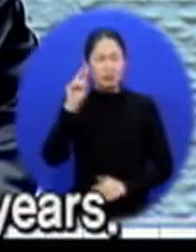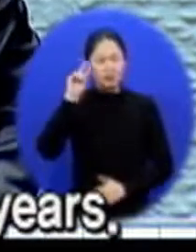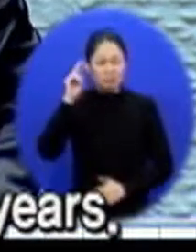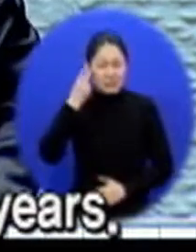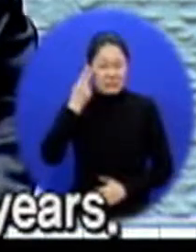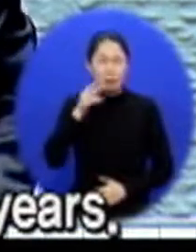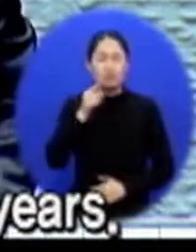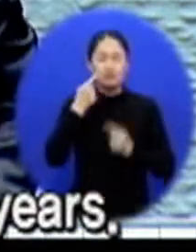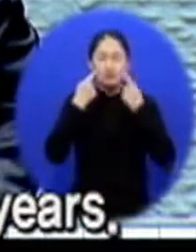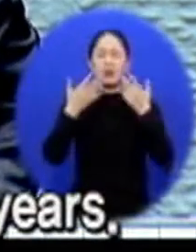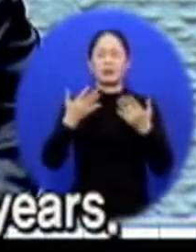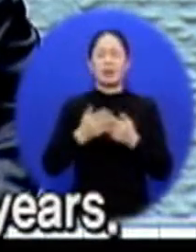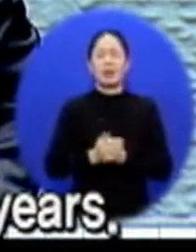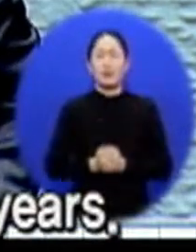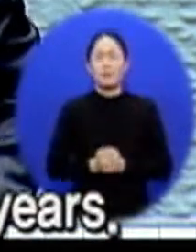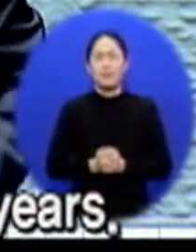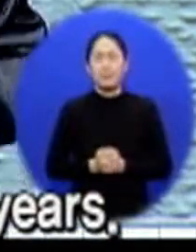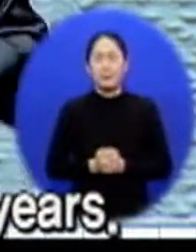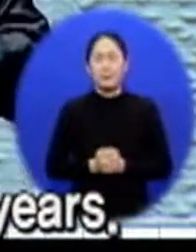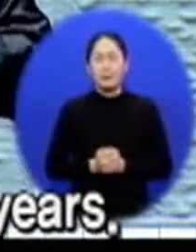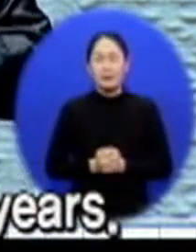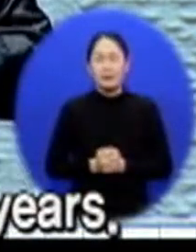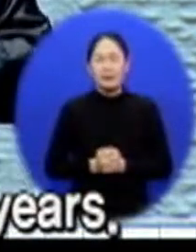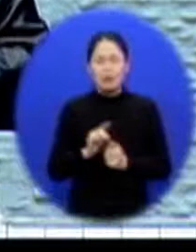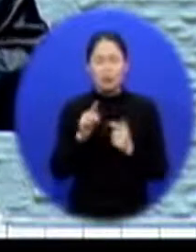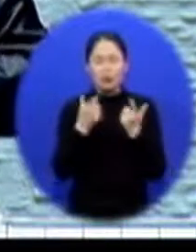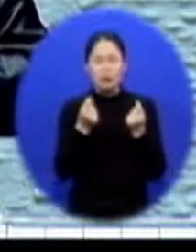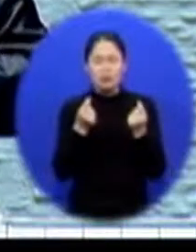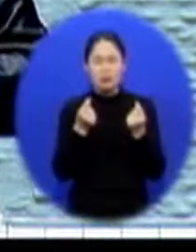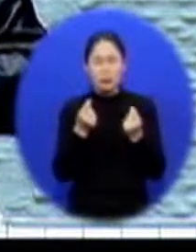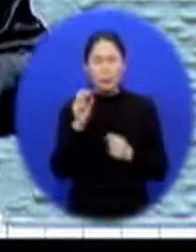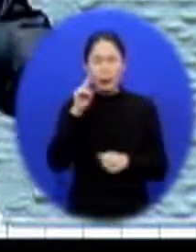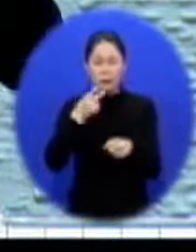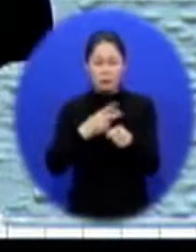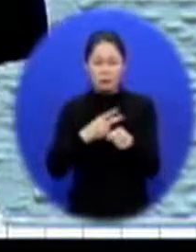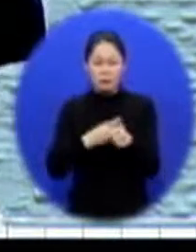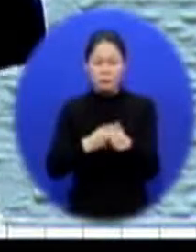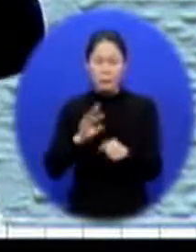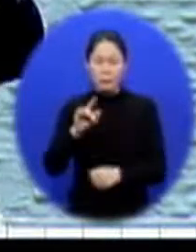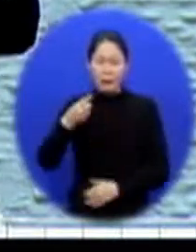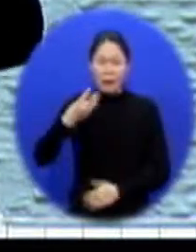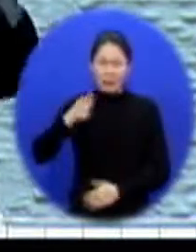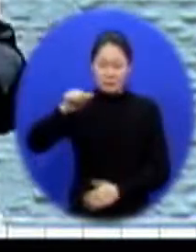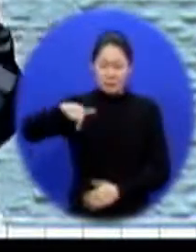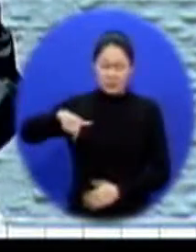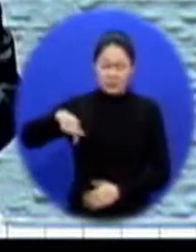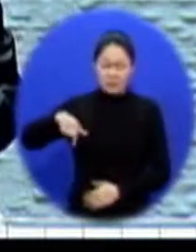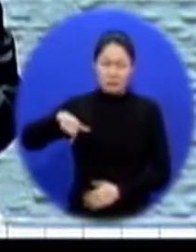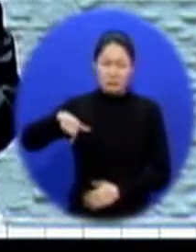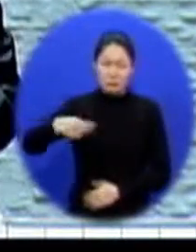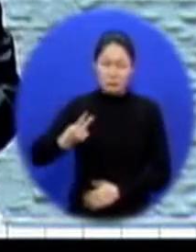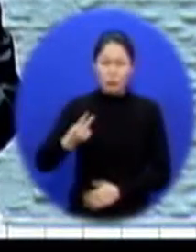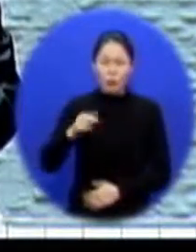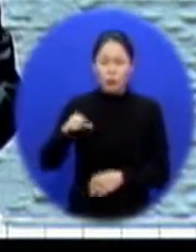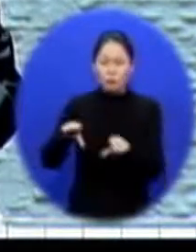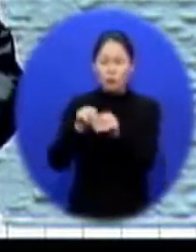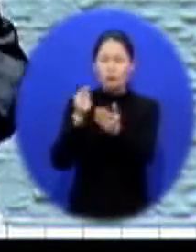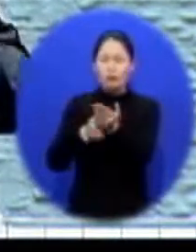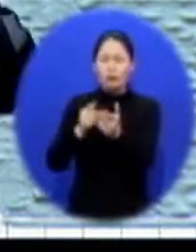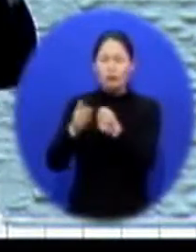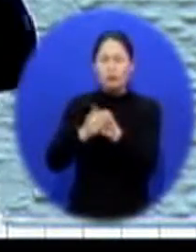이런 취급을 받았습니다 사도 바울은 펠릭스 정독 에게서 2년 동안 억울하게 옥살이 하고